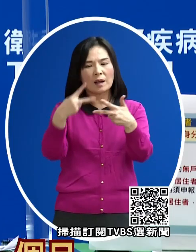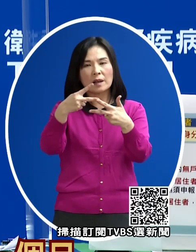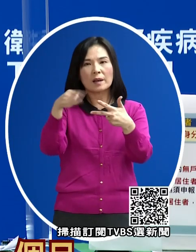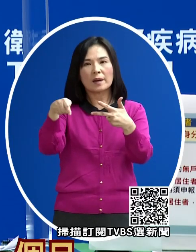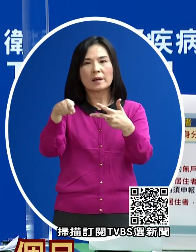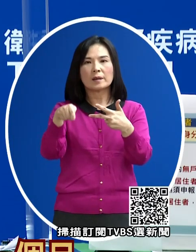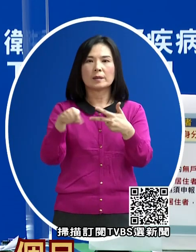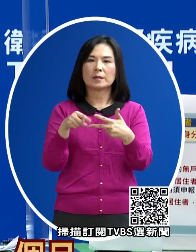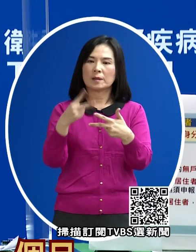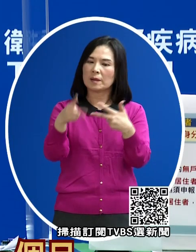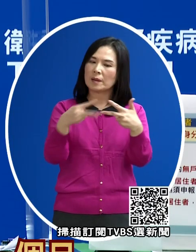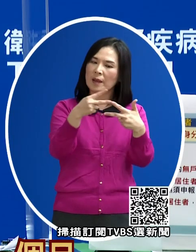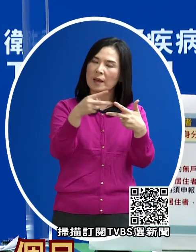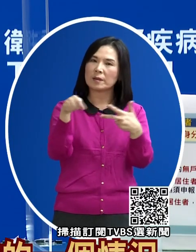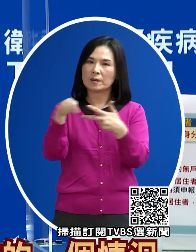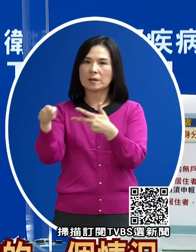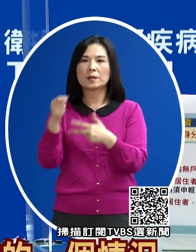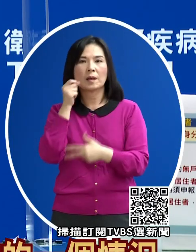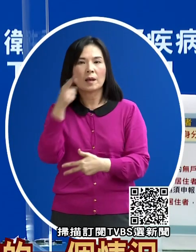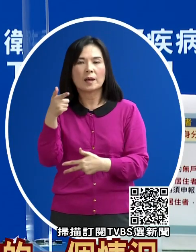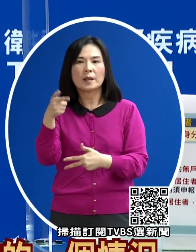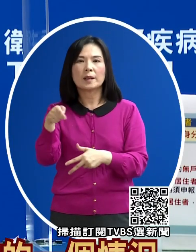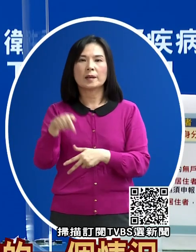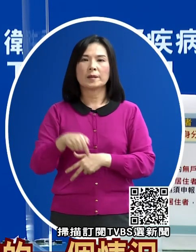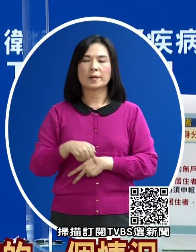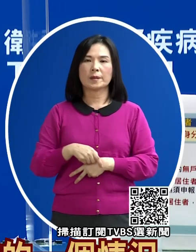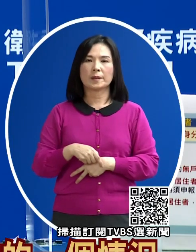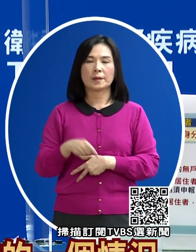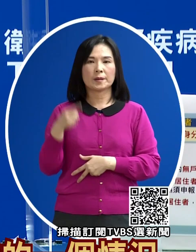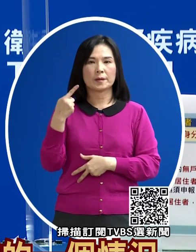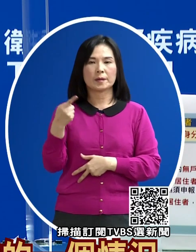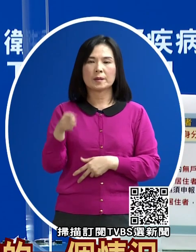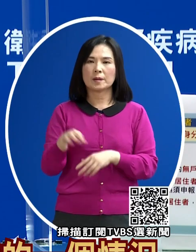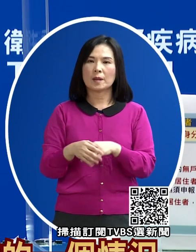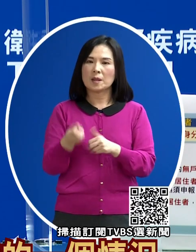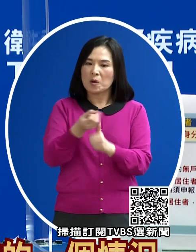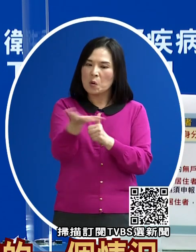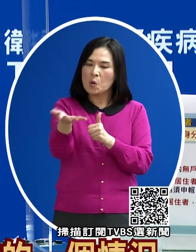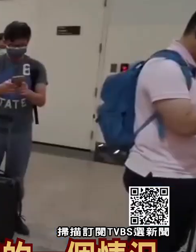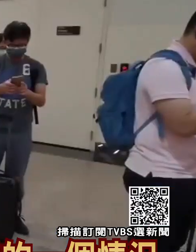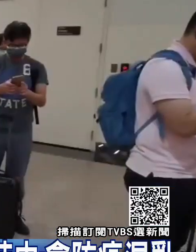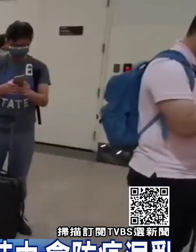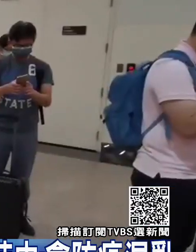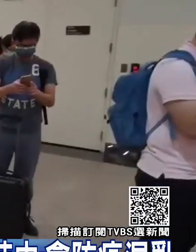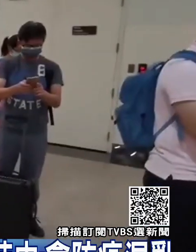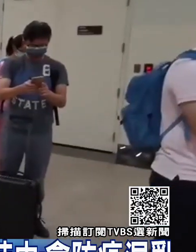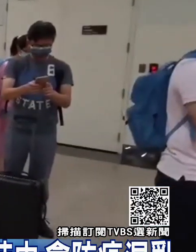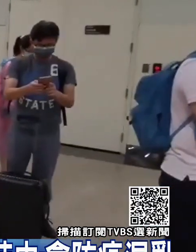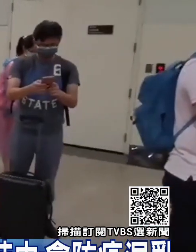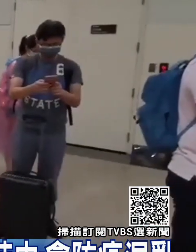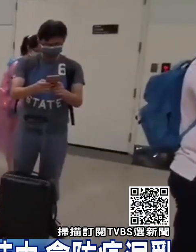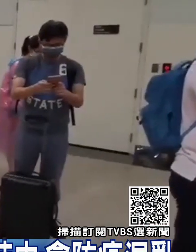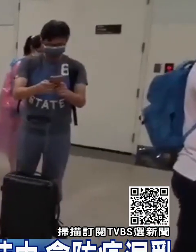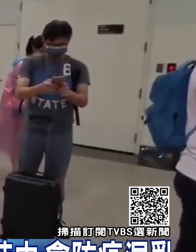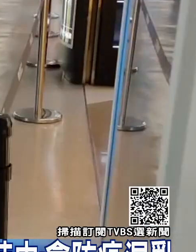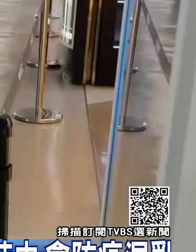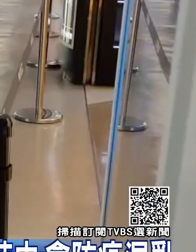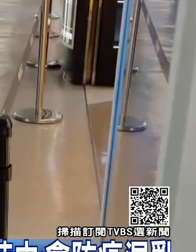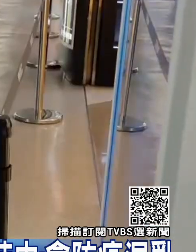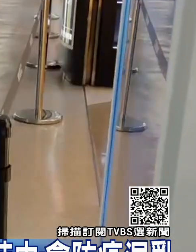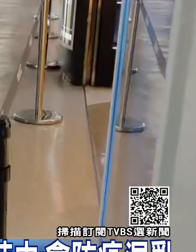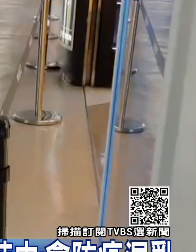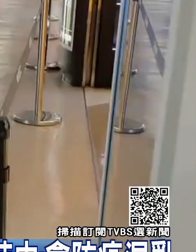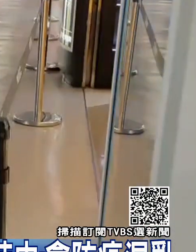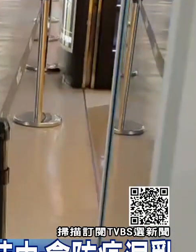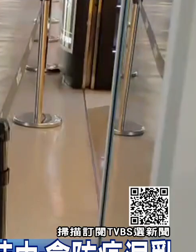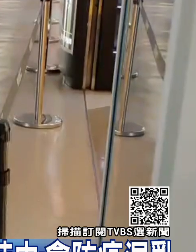大家都会认为说2周到1个月，相关它的一个传播的一个情况。 2周关键期，台湾持续提